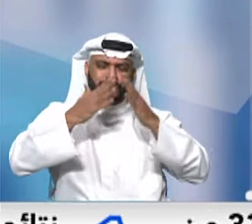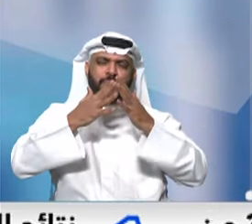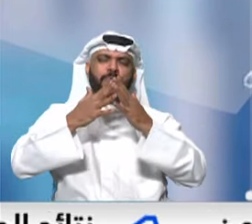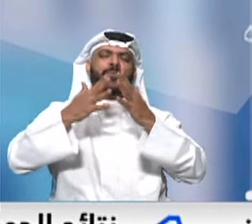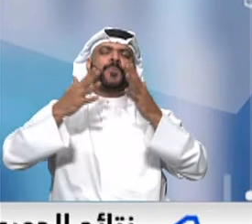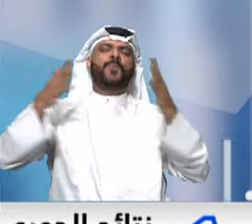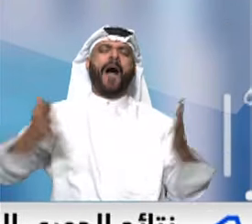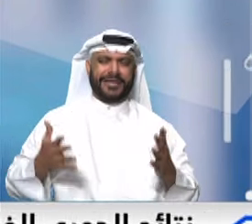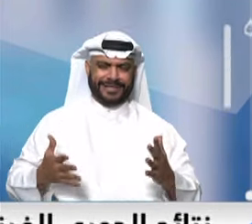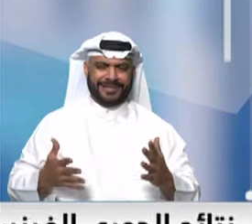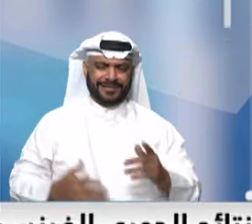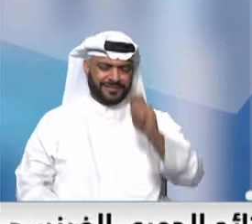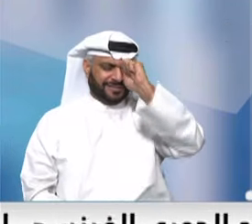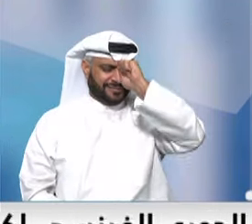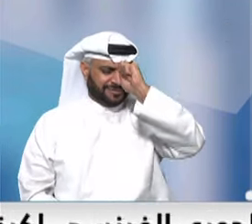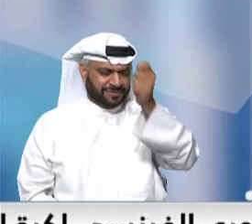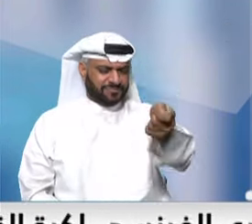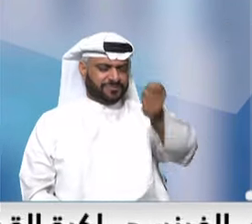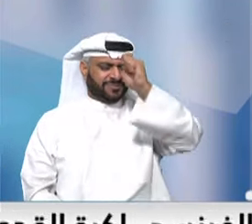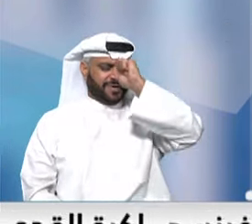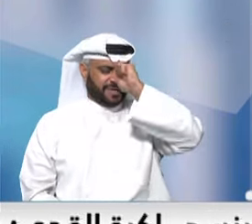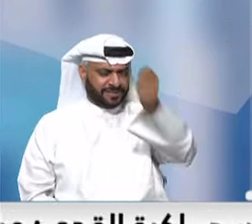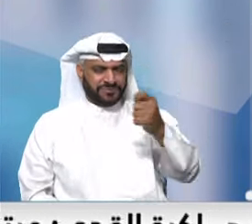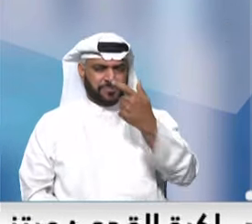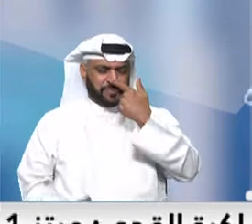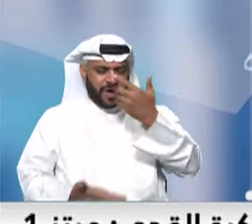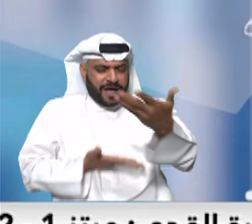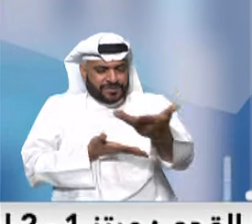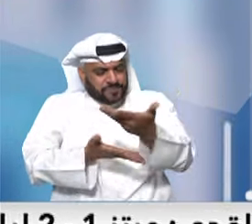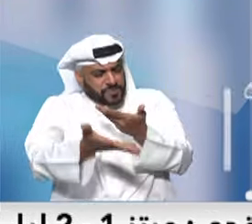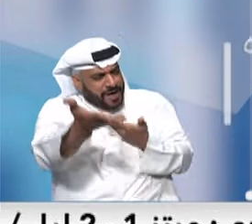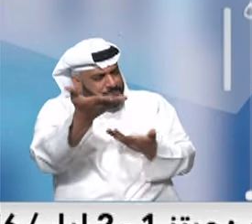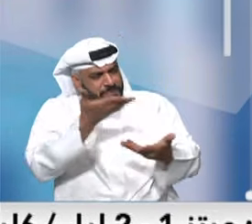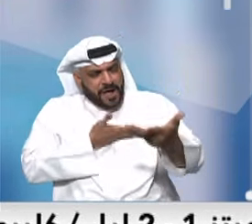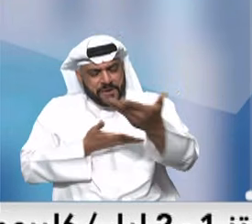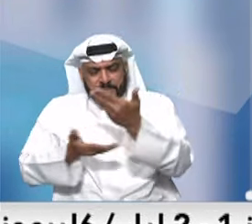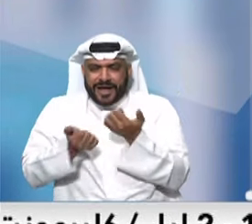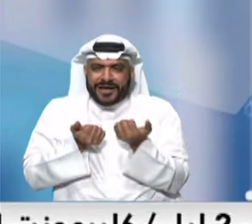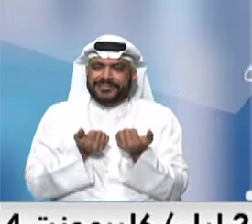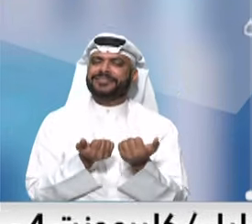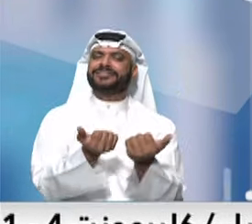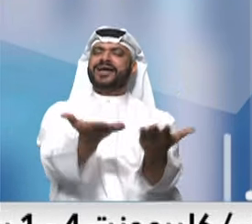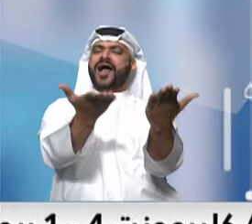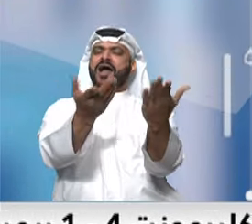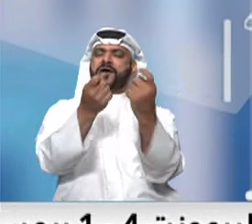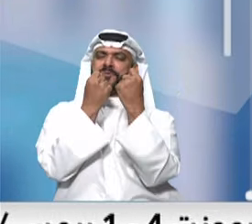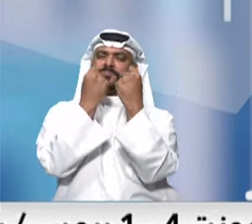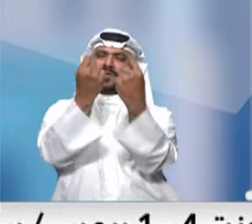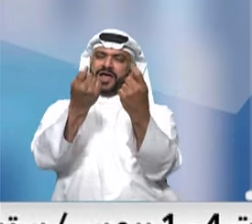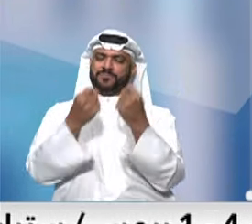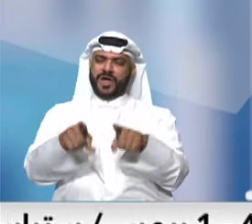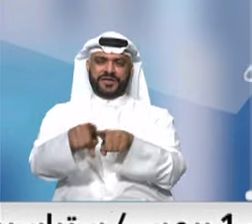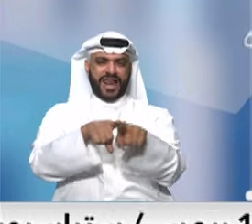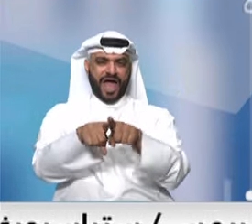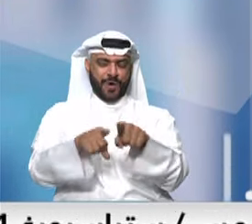وبالغ التقدير والامتنان لما لمسناه من حسن استقبال وكرم ضيافة وحفاوة